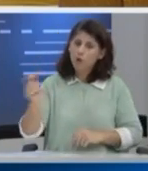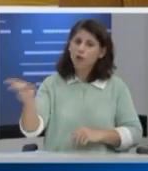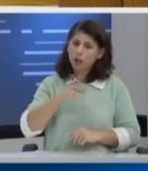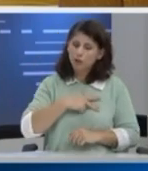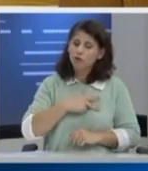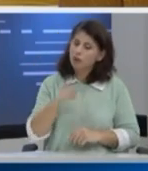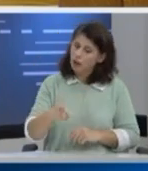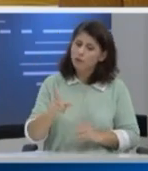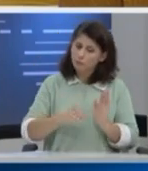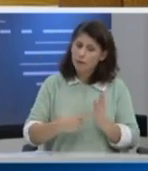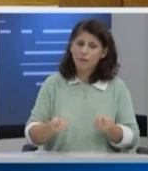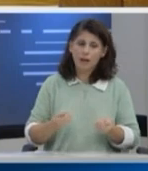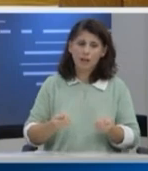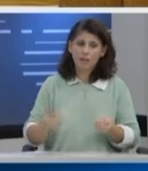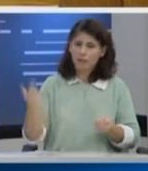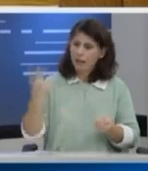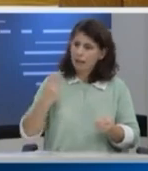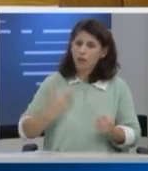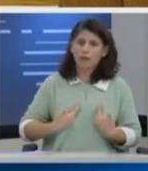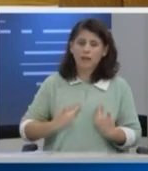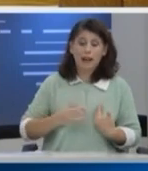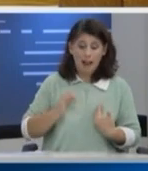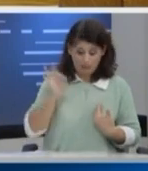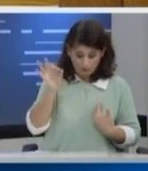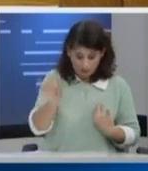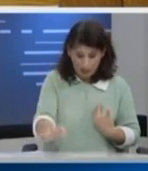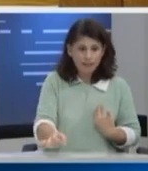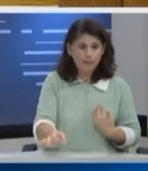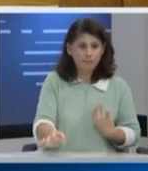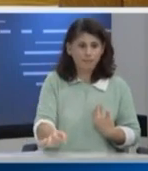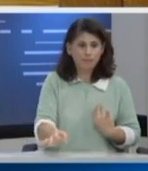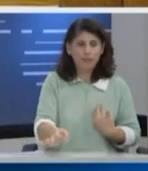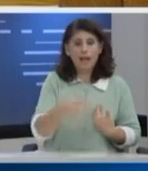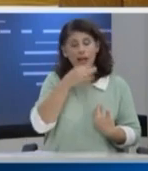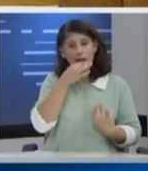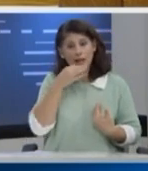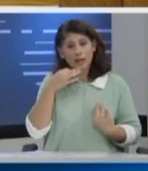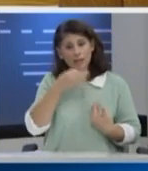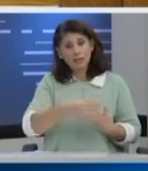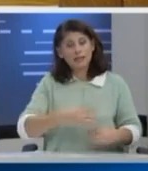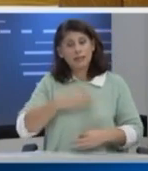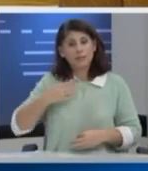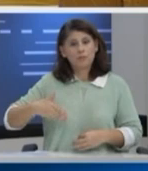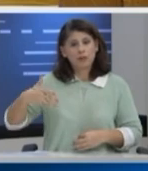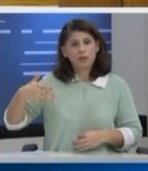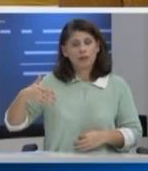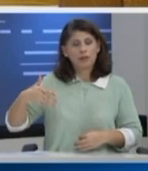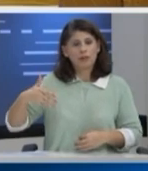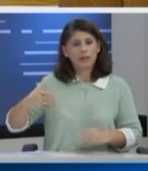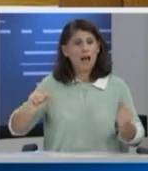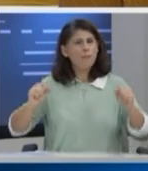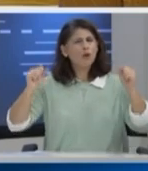και ενδεδειγμένο. Αλλά φτάνετε στο σημείο να μιλάτε, κύριε Μητσοτάκη, και για